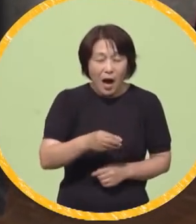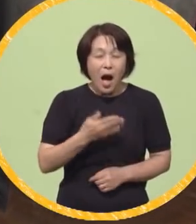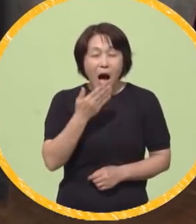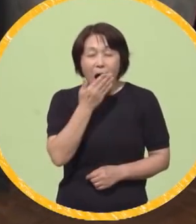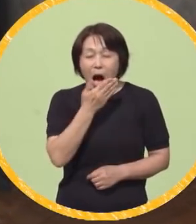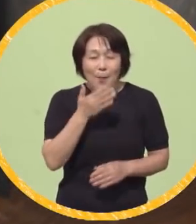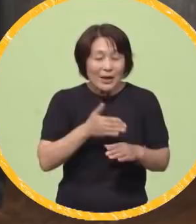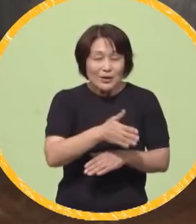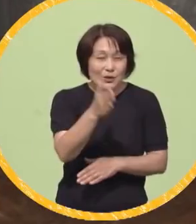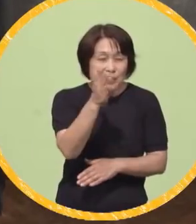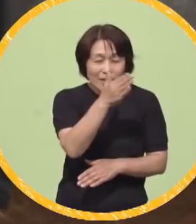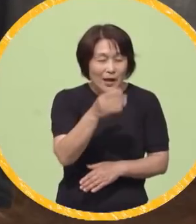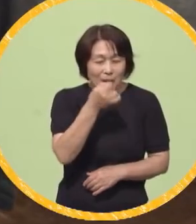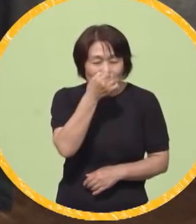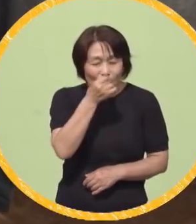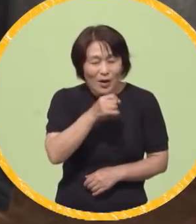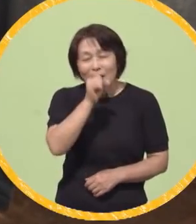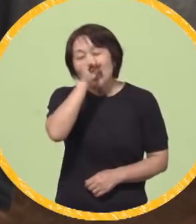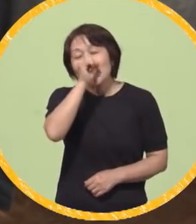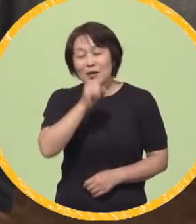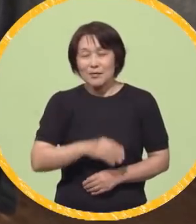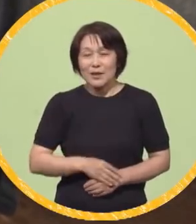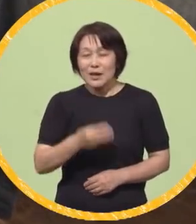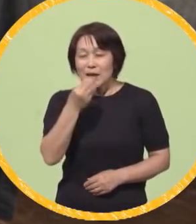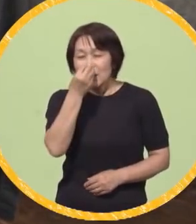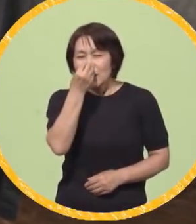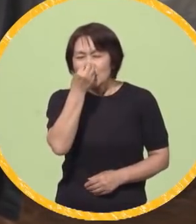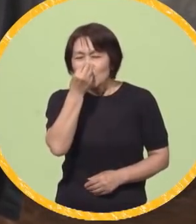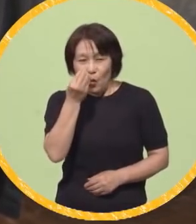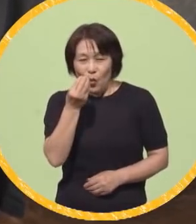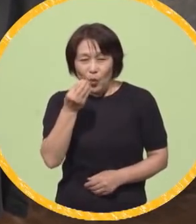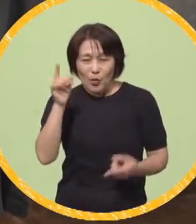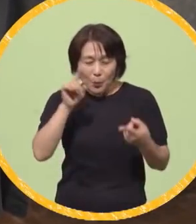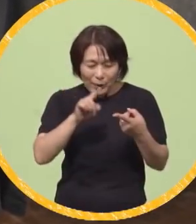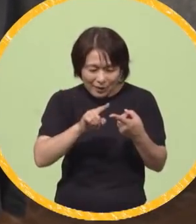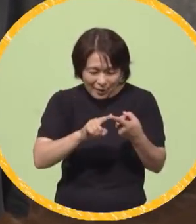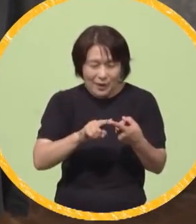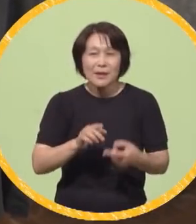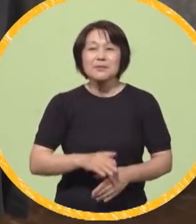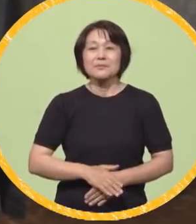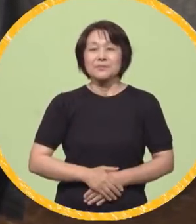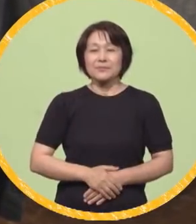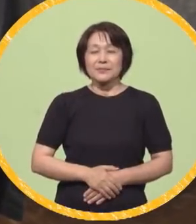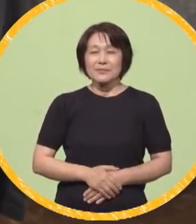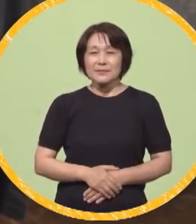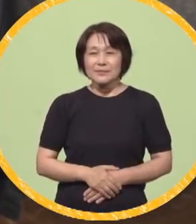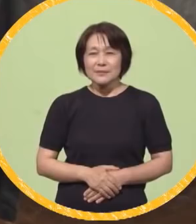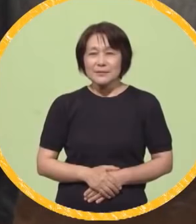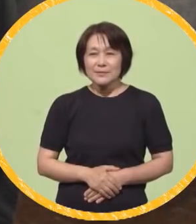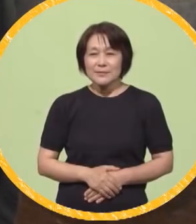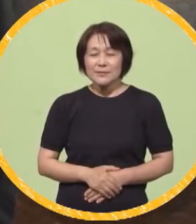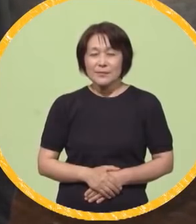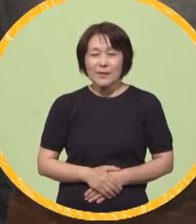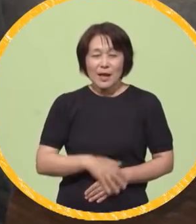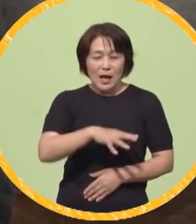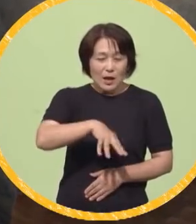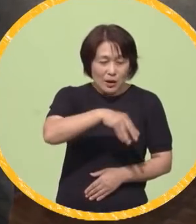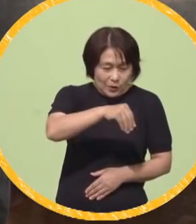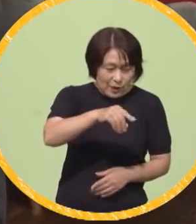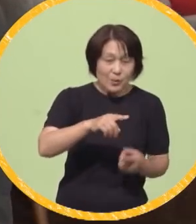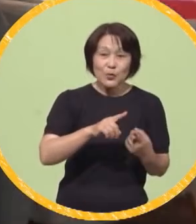、こういい感じのいちごの甘さをこう引き立ててくれるというか。 そうですね、あの生クリーム